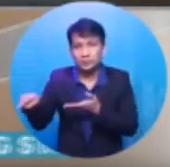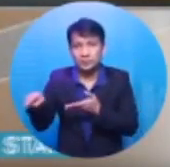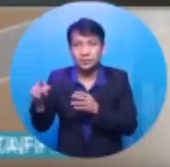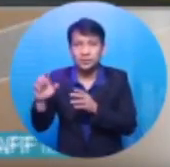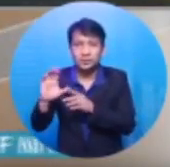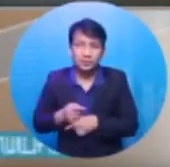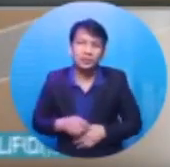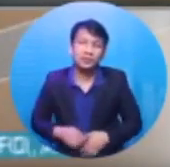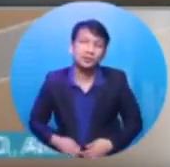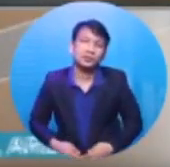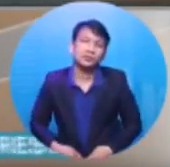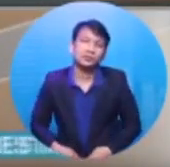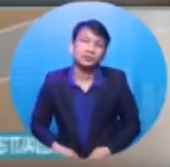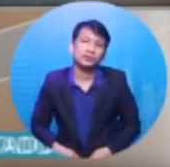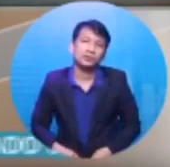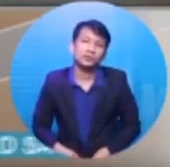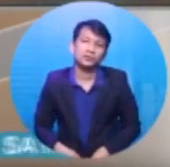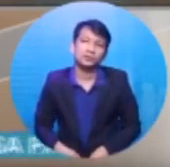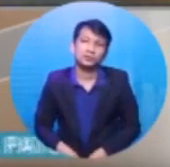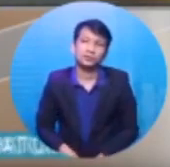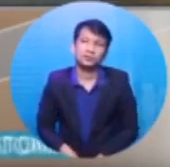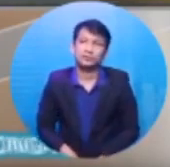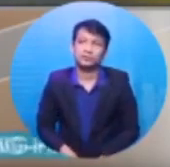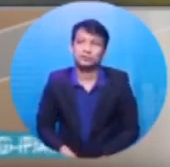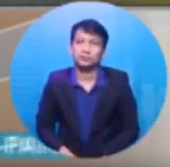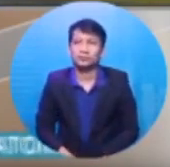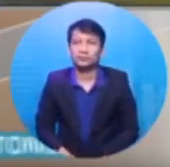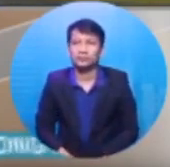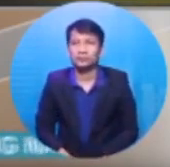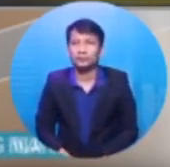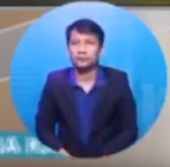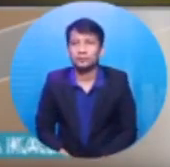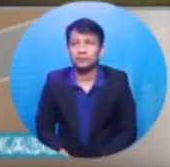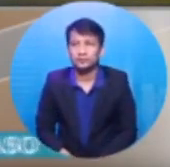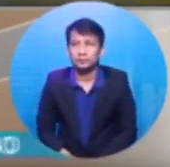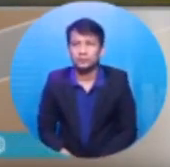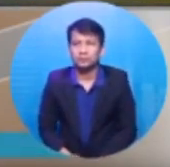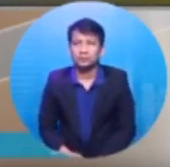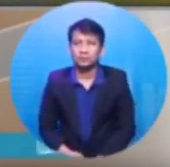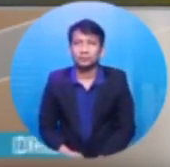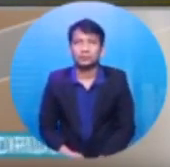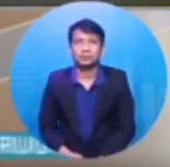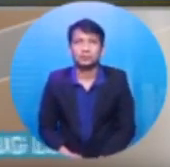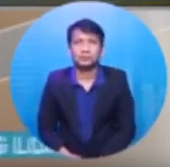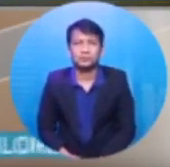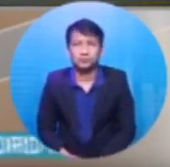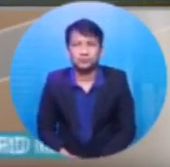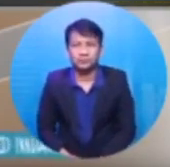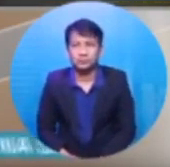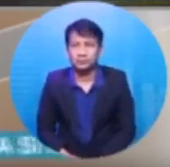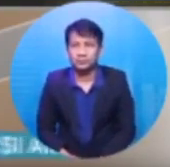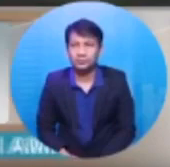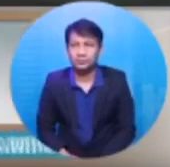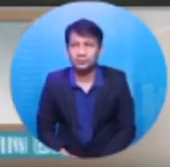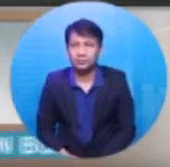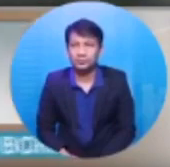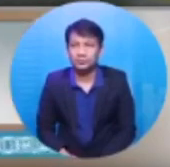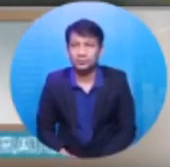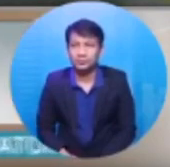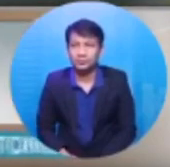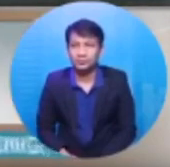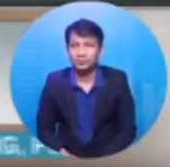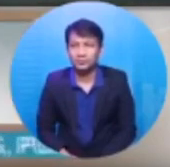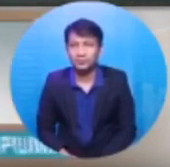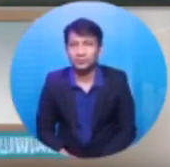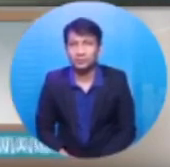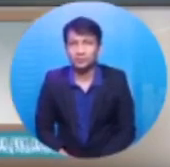niyo po yan sa barangay. Wala pa po yung mister ko sa laot pa. Naglalaot po kasi mister ko. Wala ka 5,000? Ay, sir. Wala po. Ay, makukulong